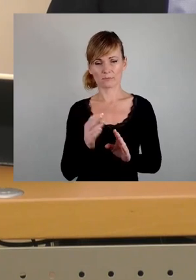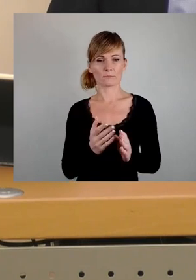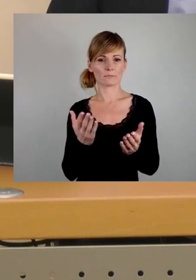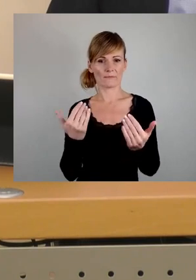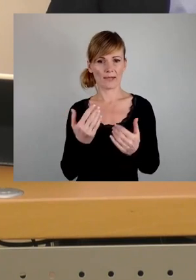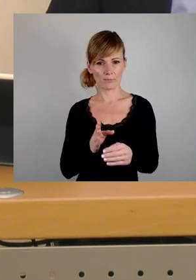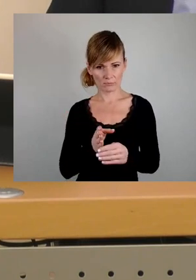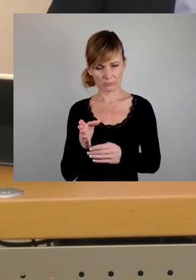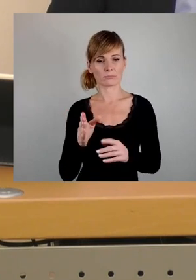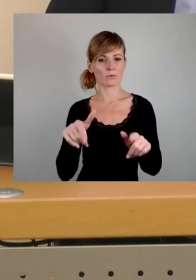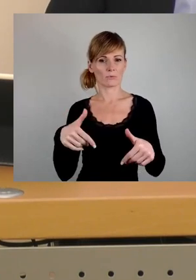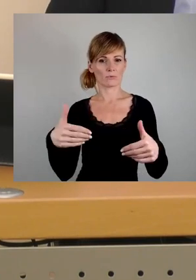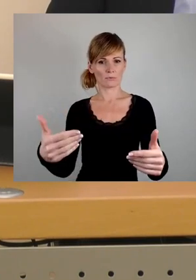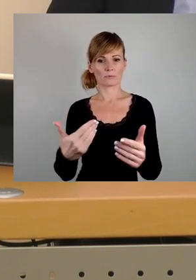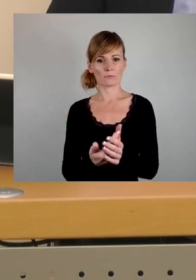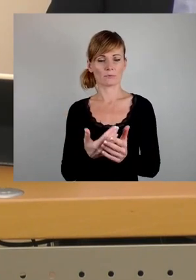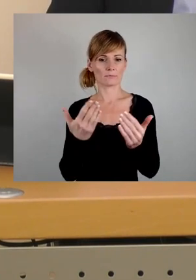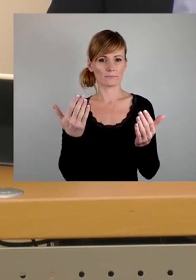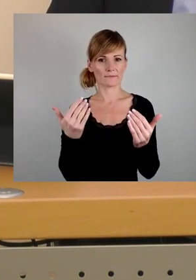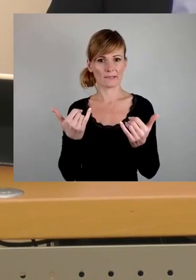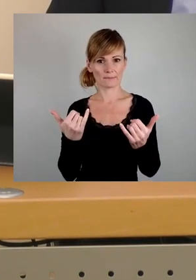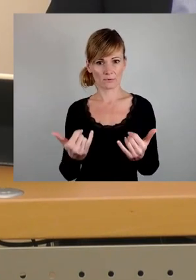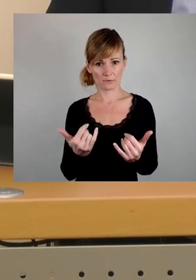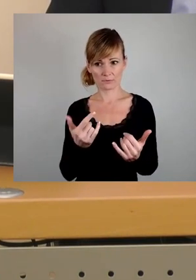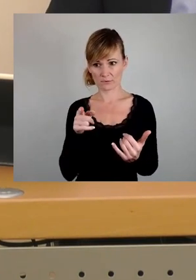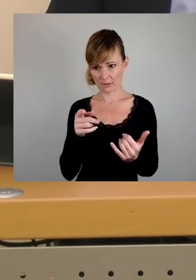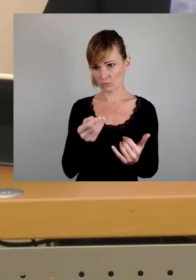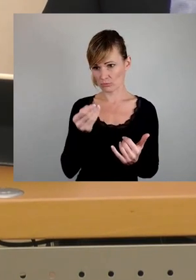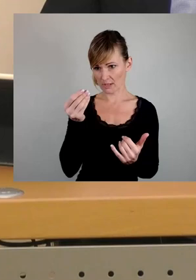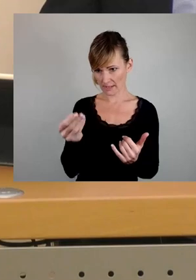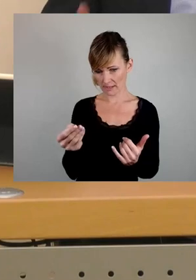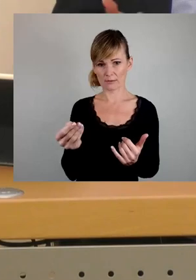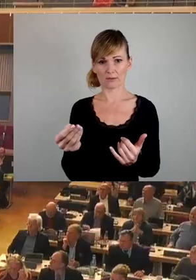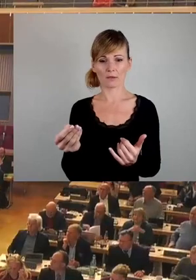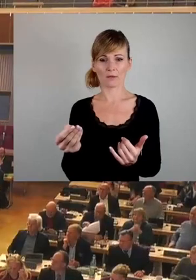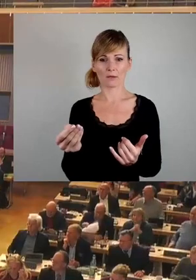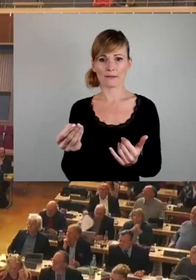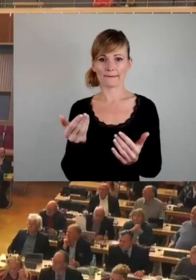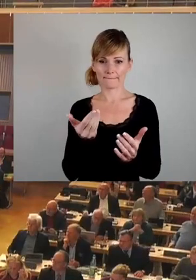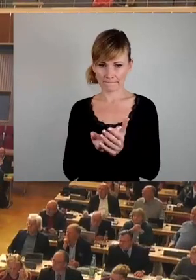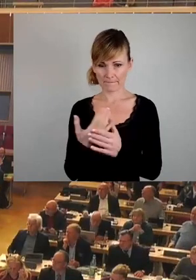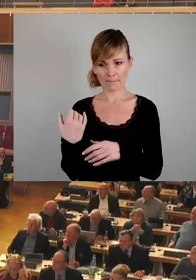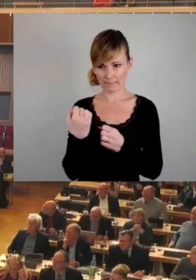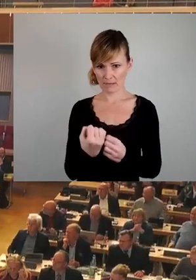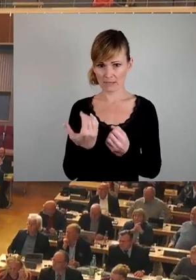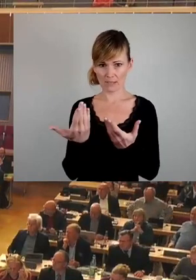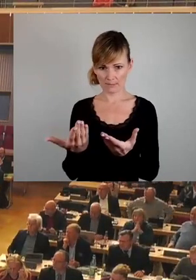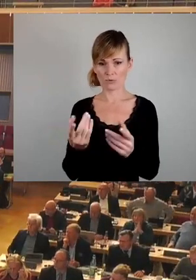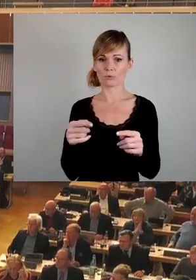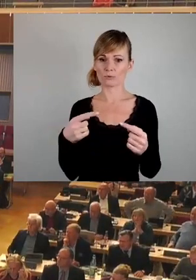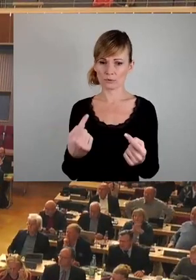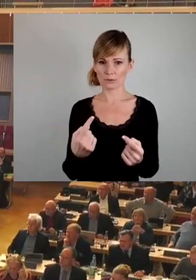wir die Bewerbung auch noch hier Ihnen überreichen und Sie das entsprechend mitnehmen können und dann in die Gremium